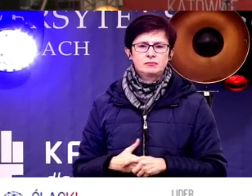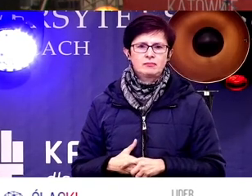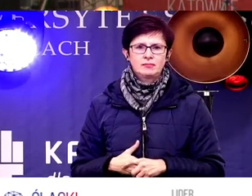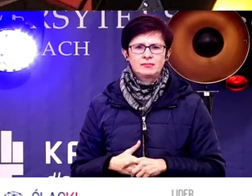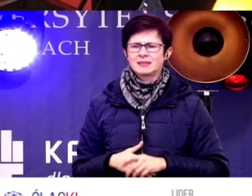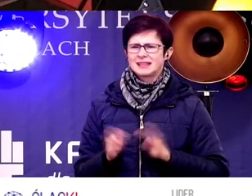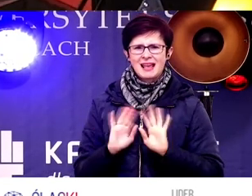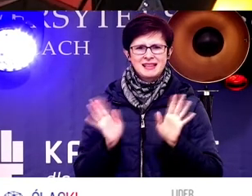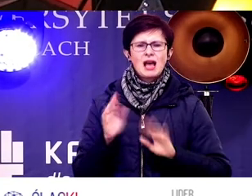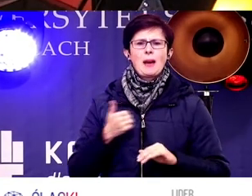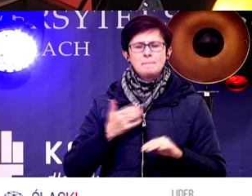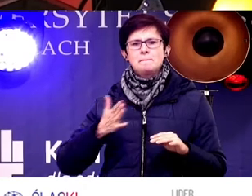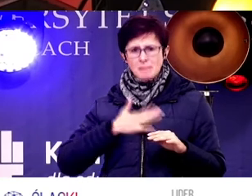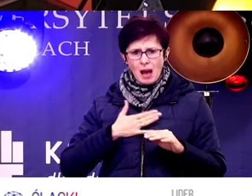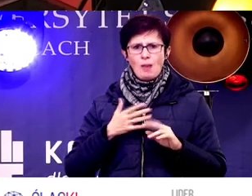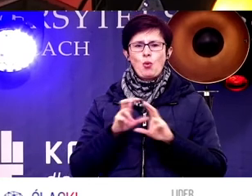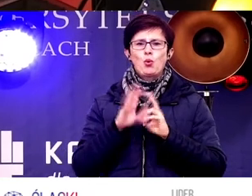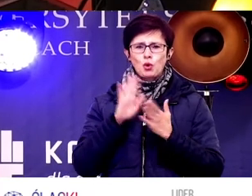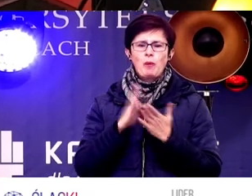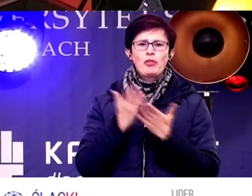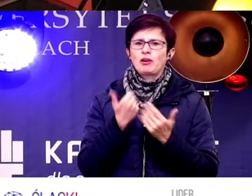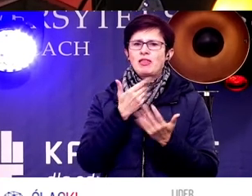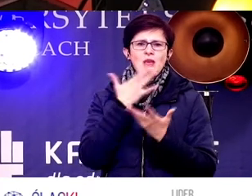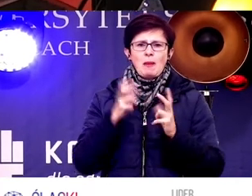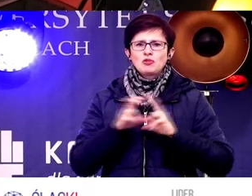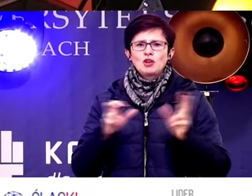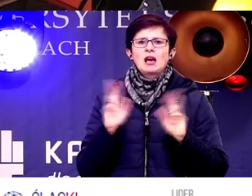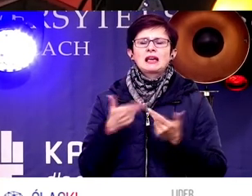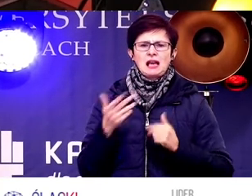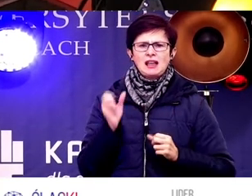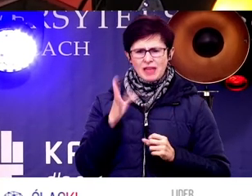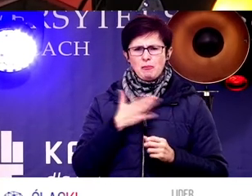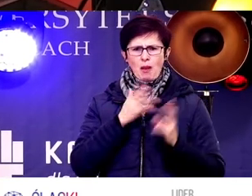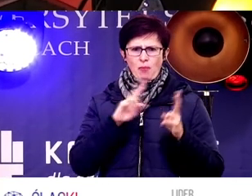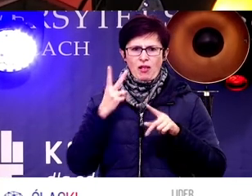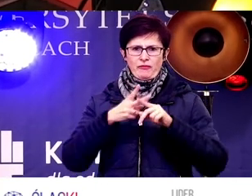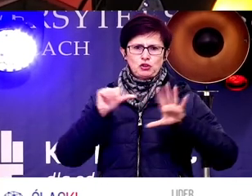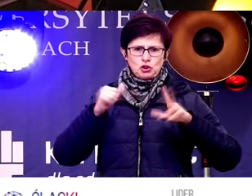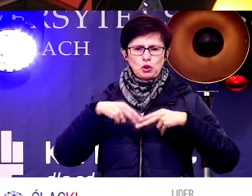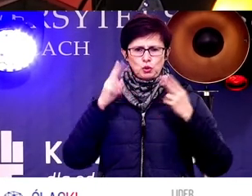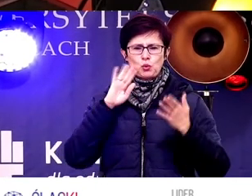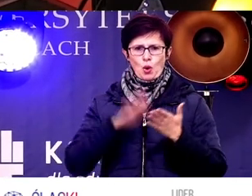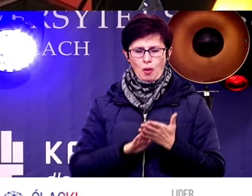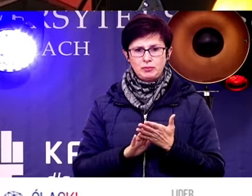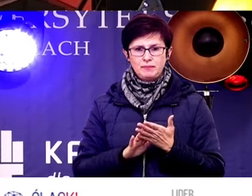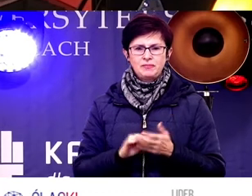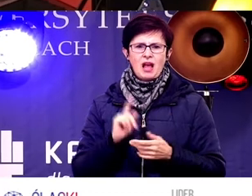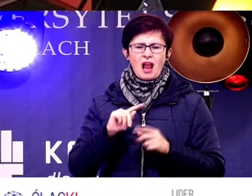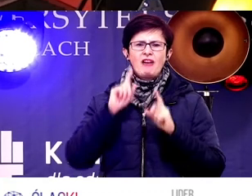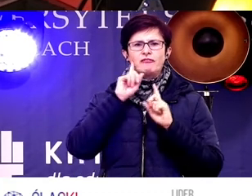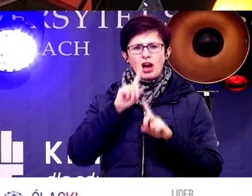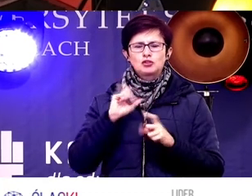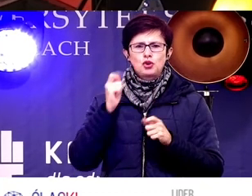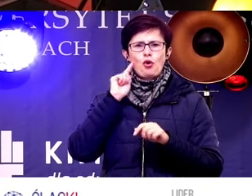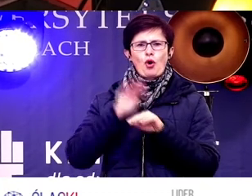Nie, mamy, tylko nie mamy czasu go wziąć. Normalnie mamy 26 dni urlopu, natomiast rzeczywiście to, co